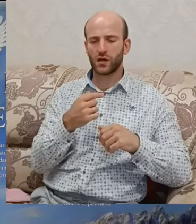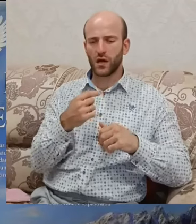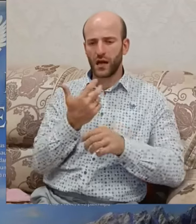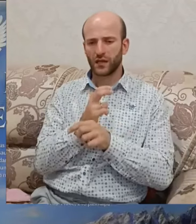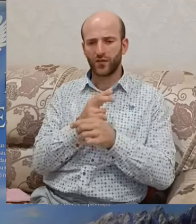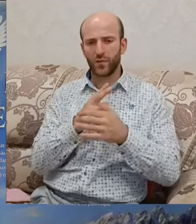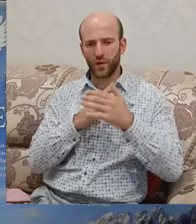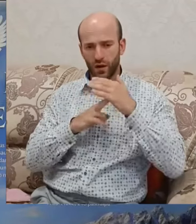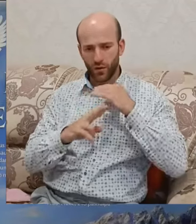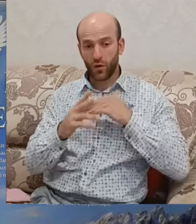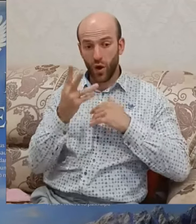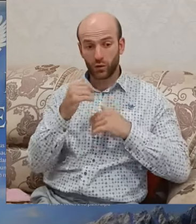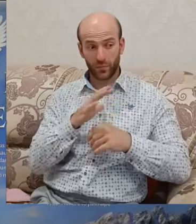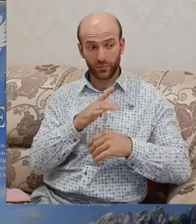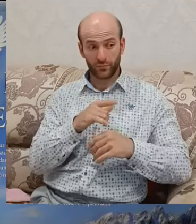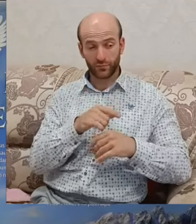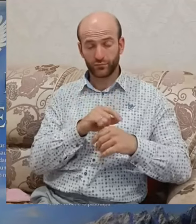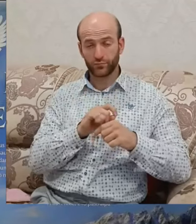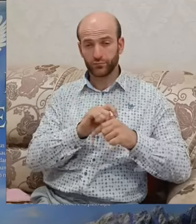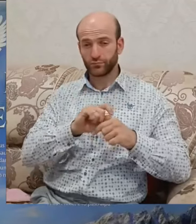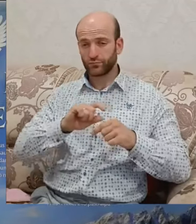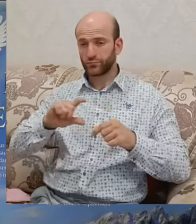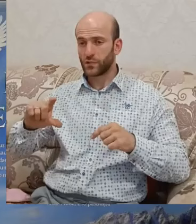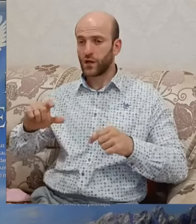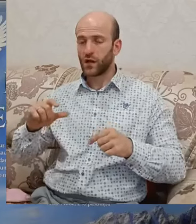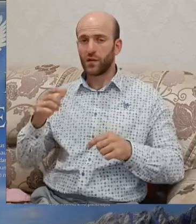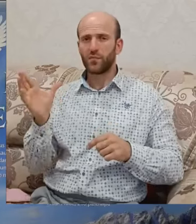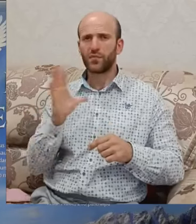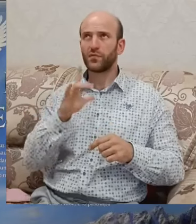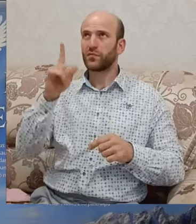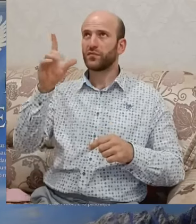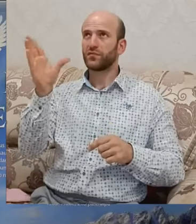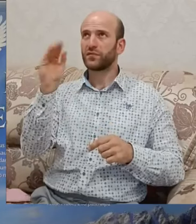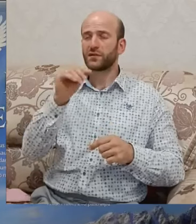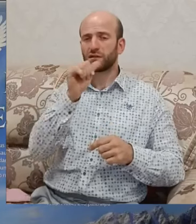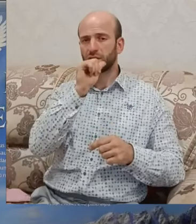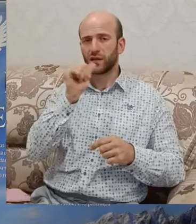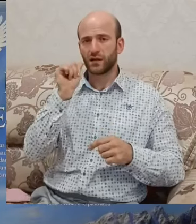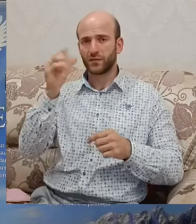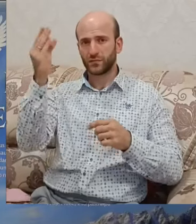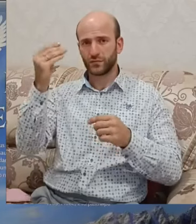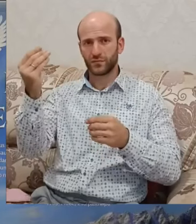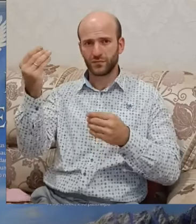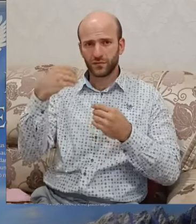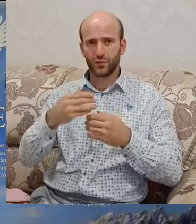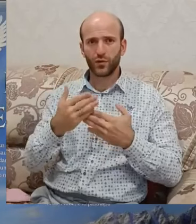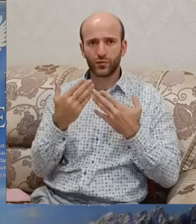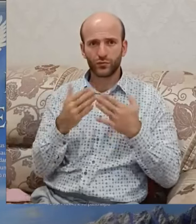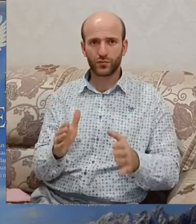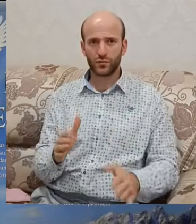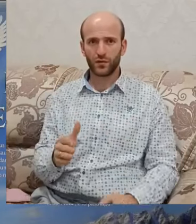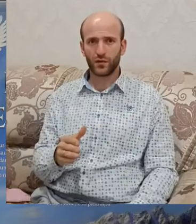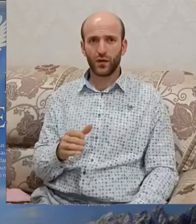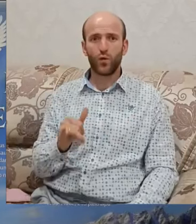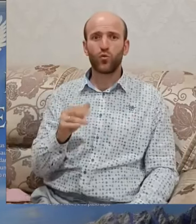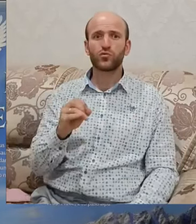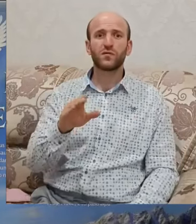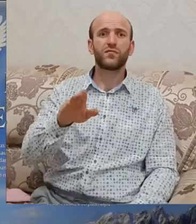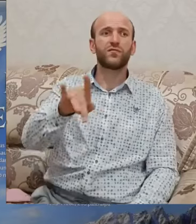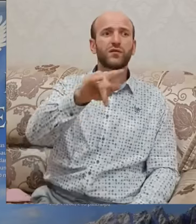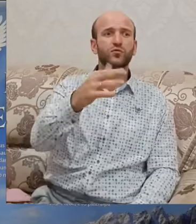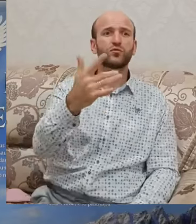Jūs tai jie žinot jau kiek metų? Вы это знаете уже сколько лет? Я только год с чем-то. У вас только метр или кашкек.